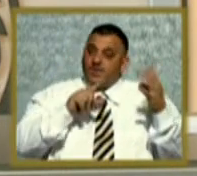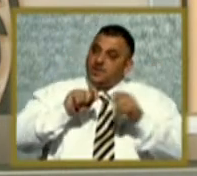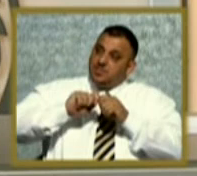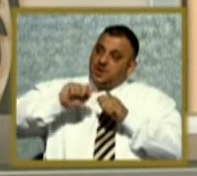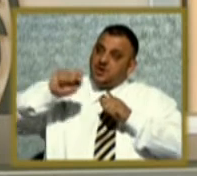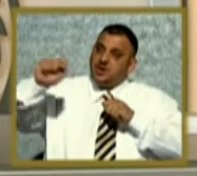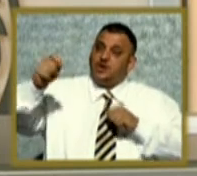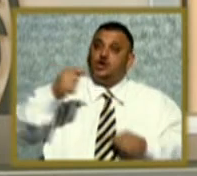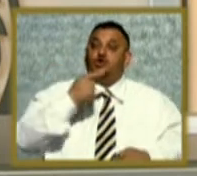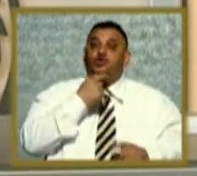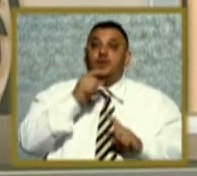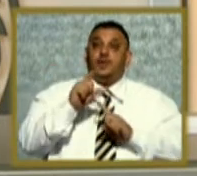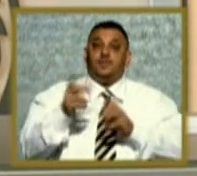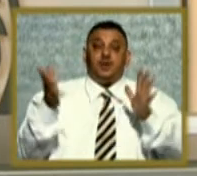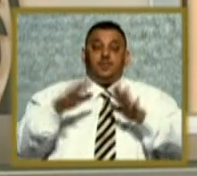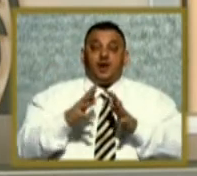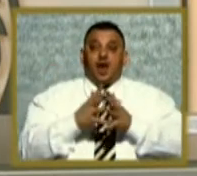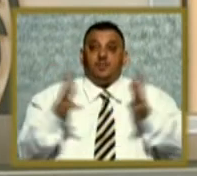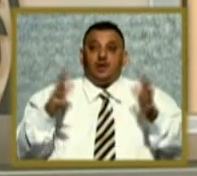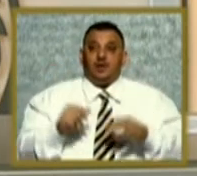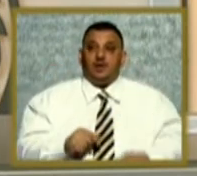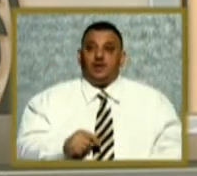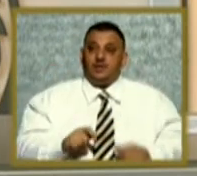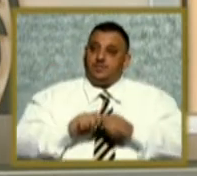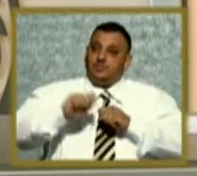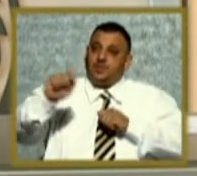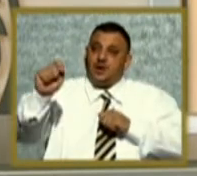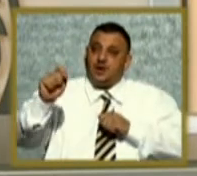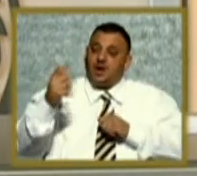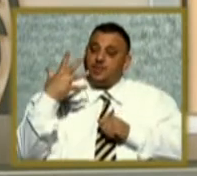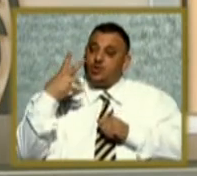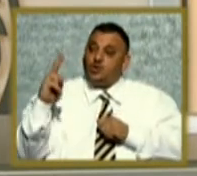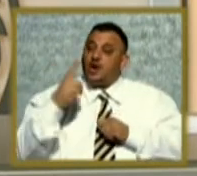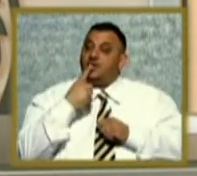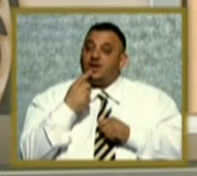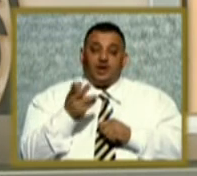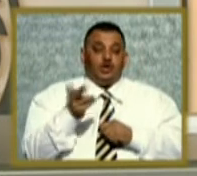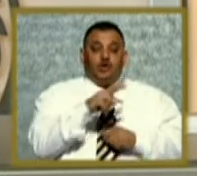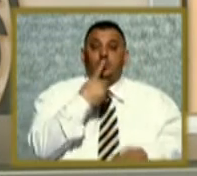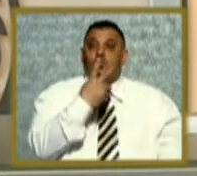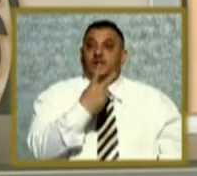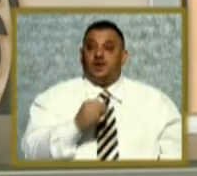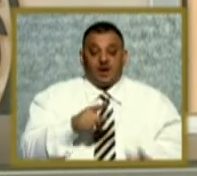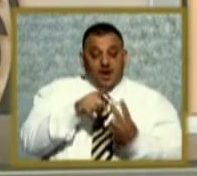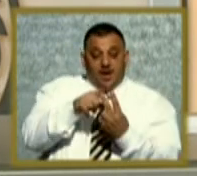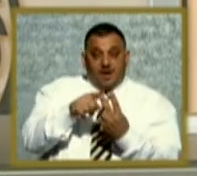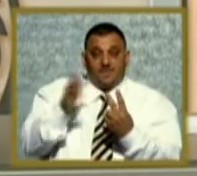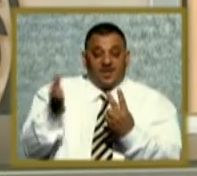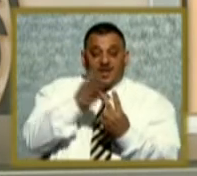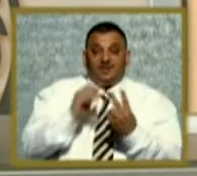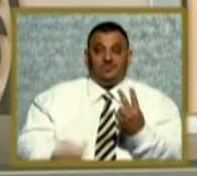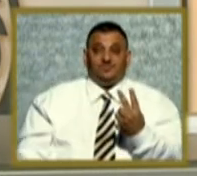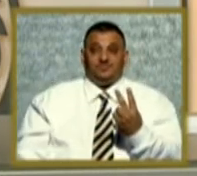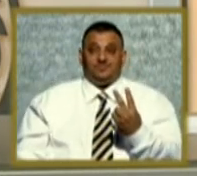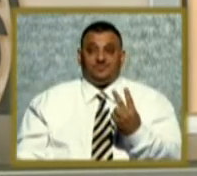وهناك جامع فيه عدد كبير، الجامع يبعد عني مسافة 25 دقيقة والمصلى 20 دقيقة، أيهما أفضل؟ يا أخي